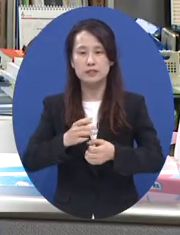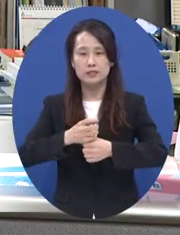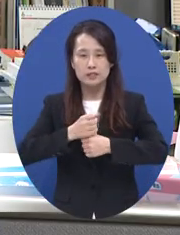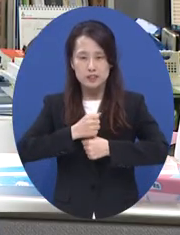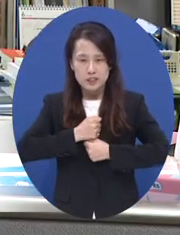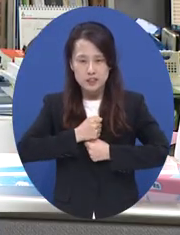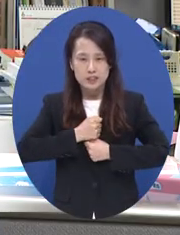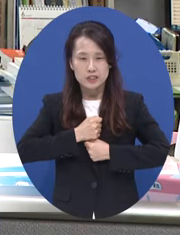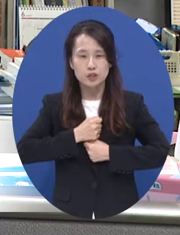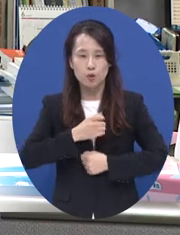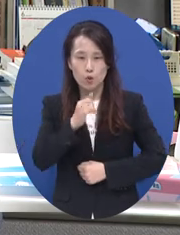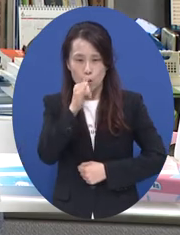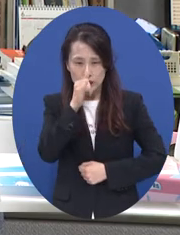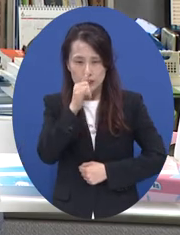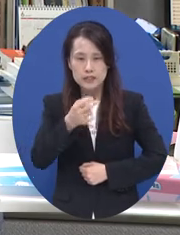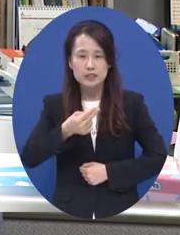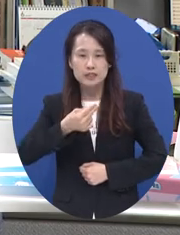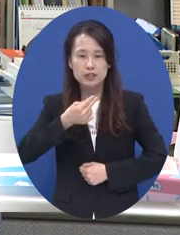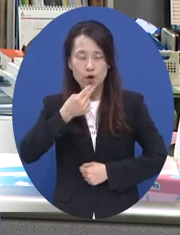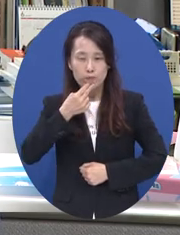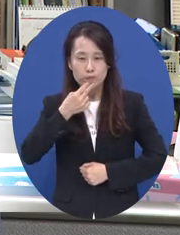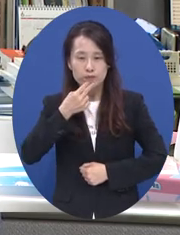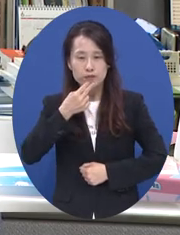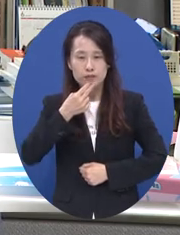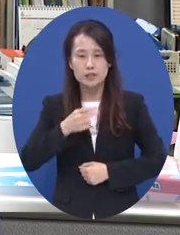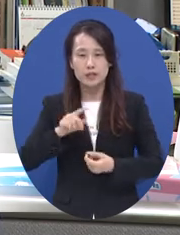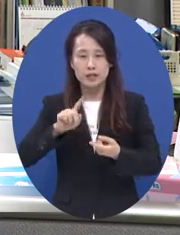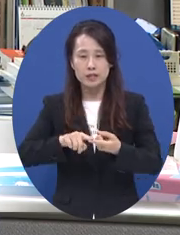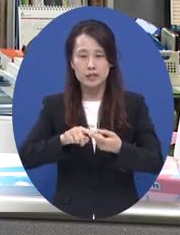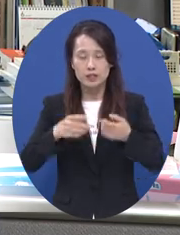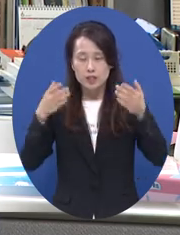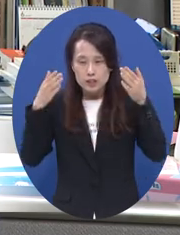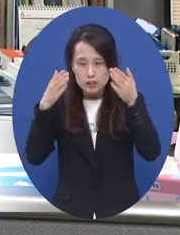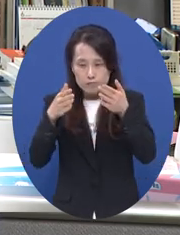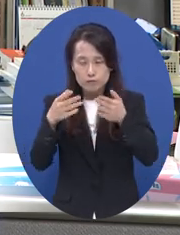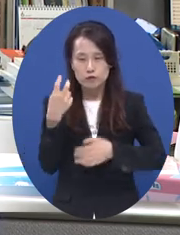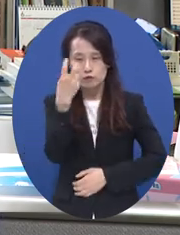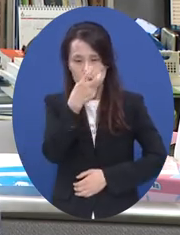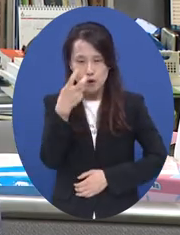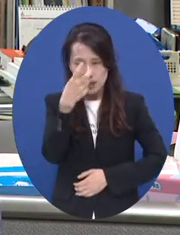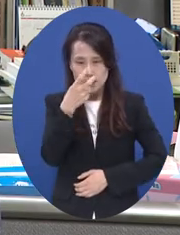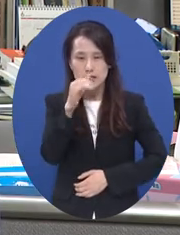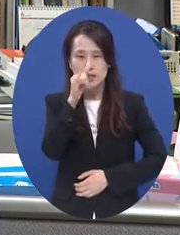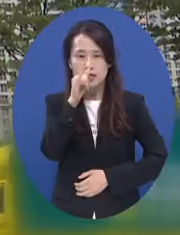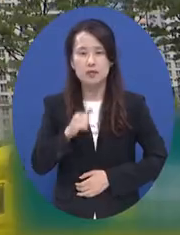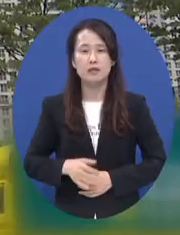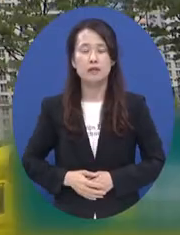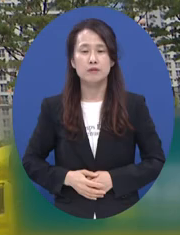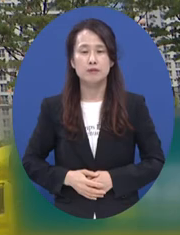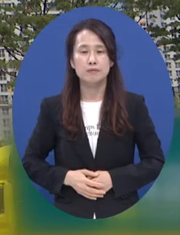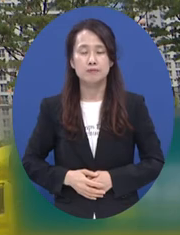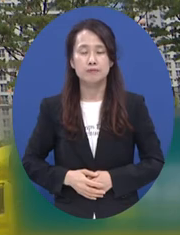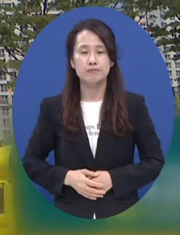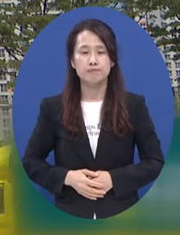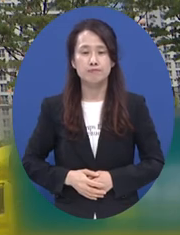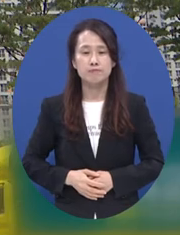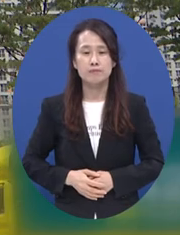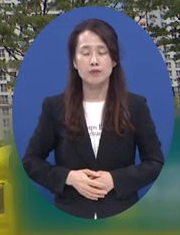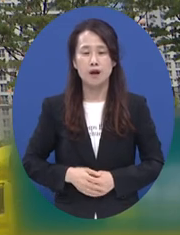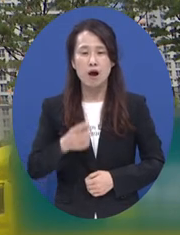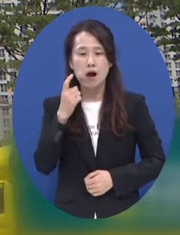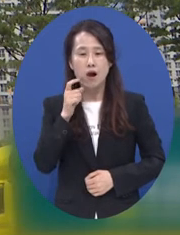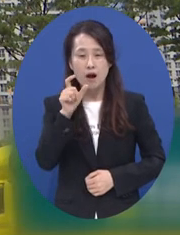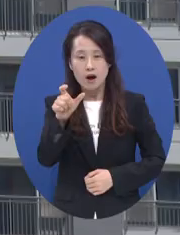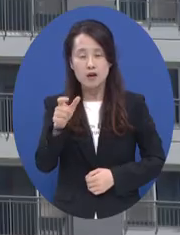각종 추수 사항을 적절히 이행하고 있는지 없는지 여부를 충청 관리를 하고 있습니다 돈은 부동산